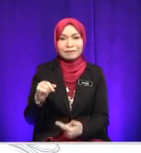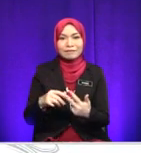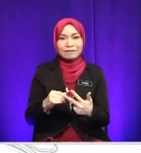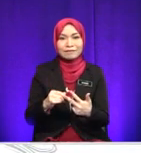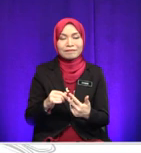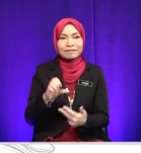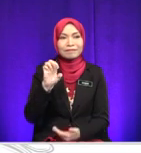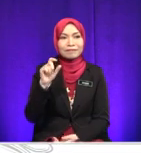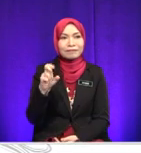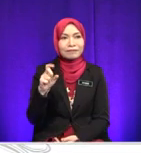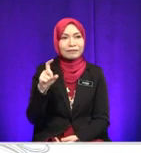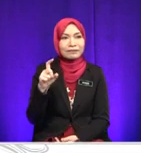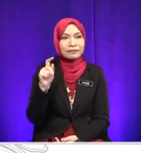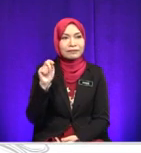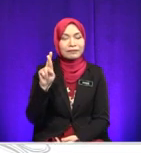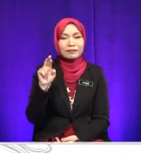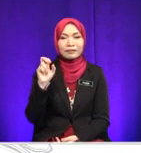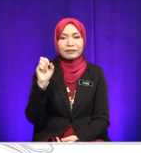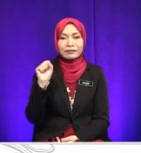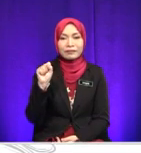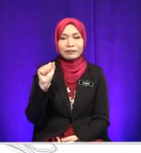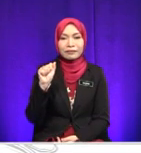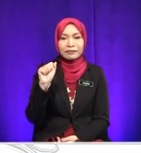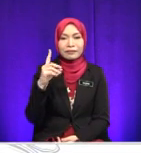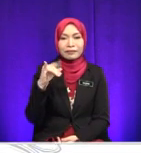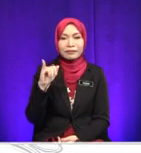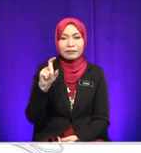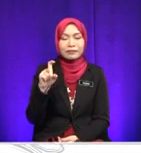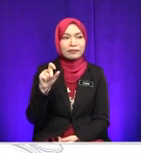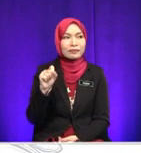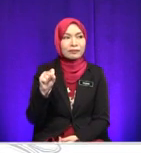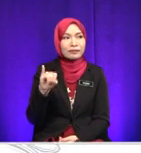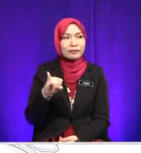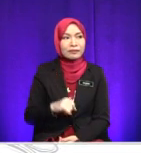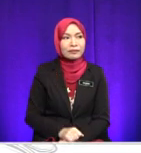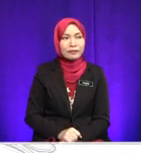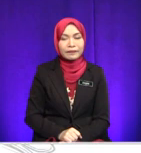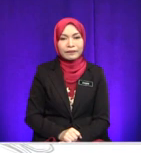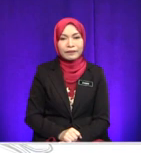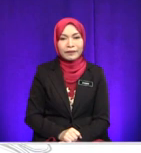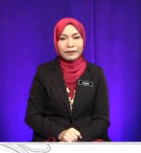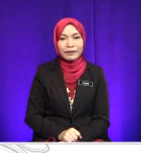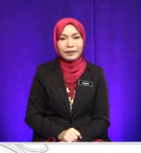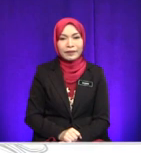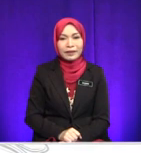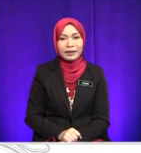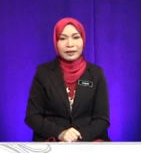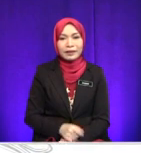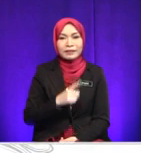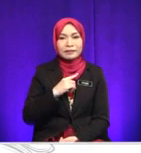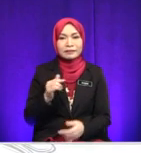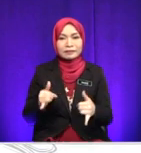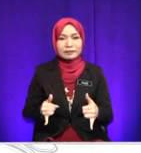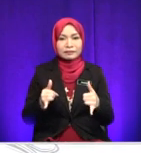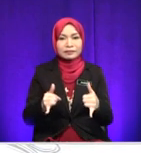Untuk ayat konsul, contoh ayatnya ialah konsul Malaysia di Australia bertanggungjawab